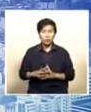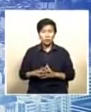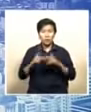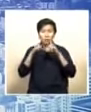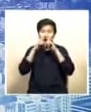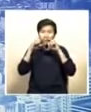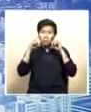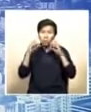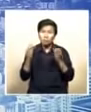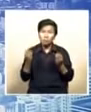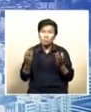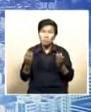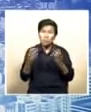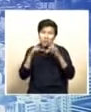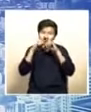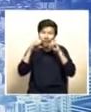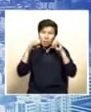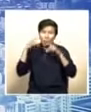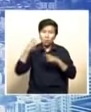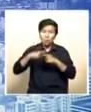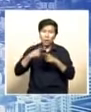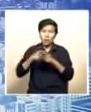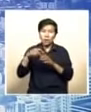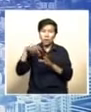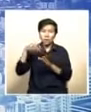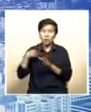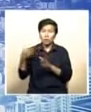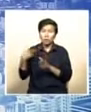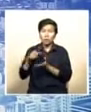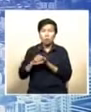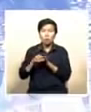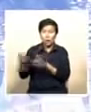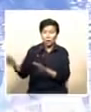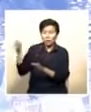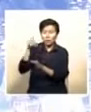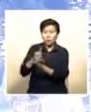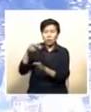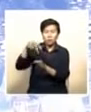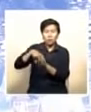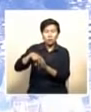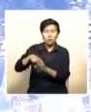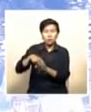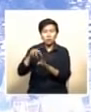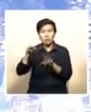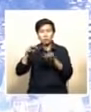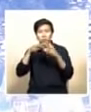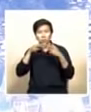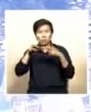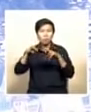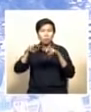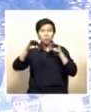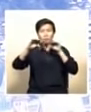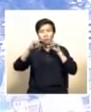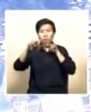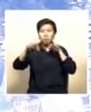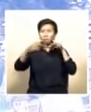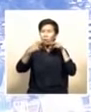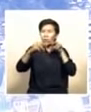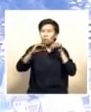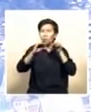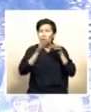างชายแดนอีสานชาวบ้านก็ยังใช้ธรรมเนียมเดิมที่เคยปฏิบัติคือใส่บ